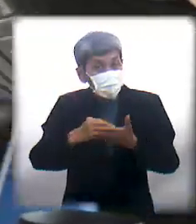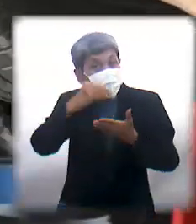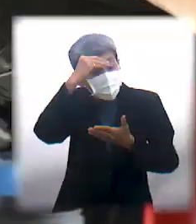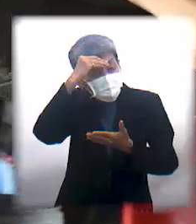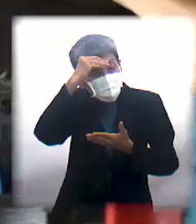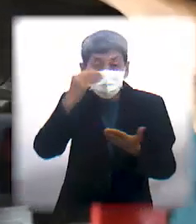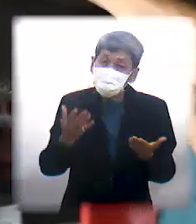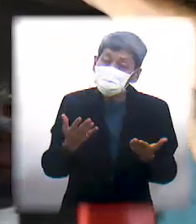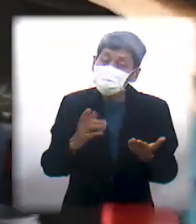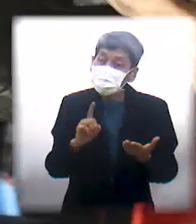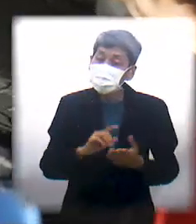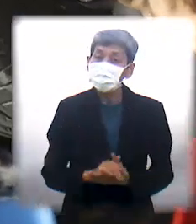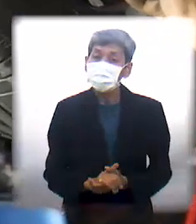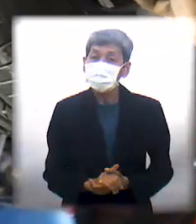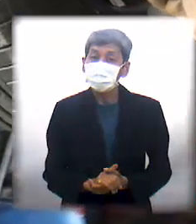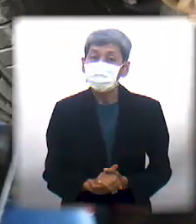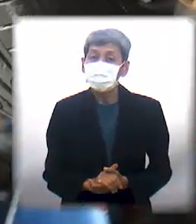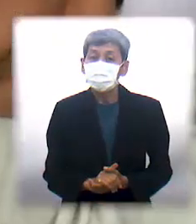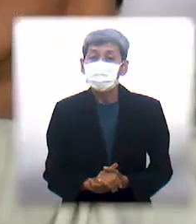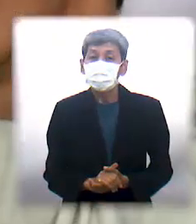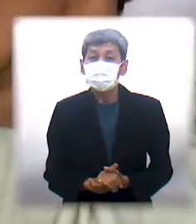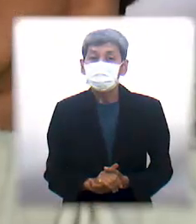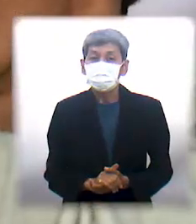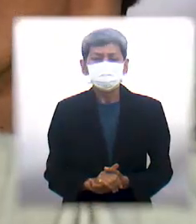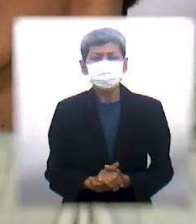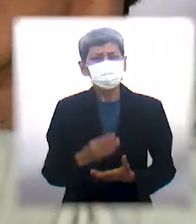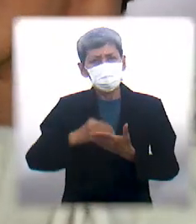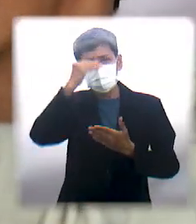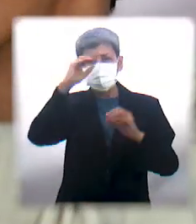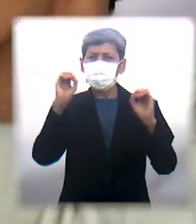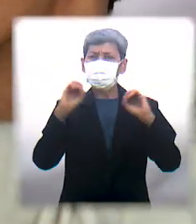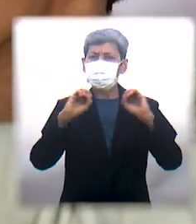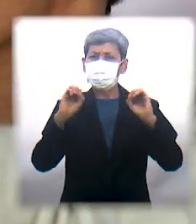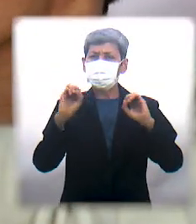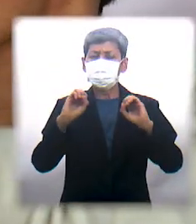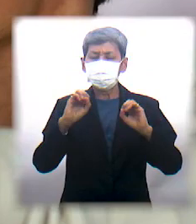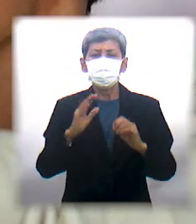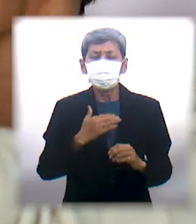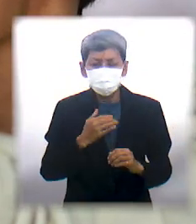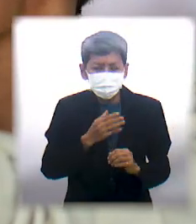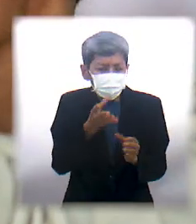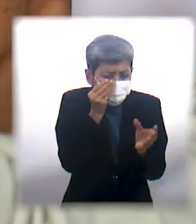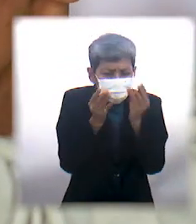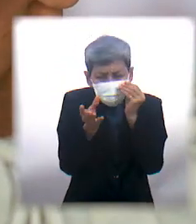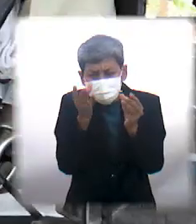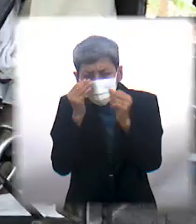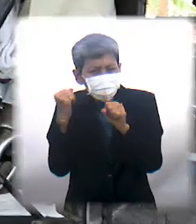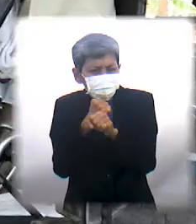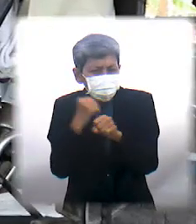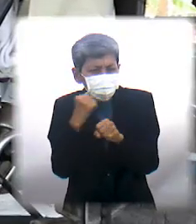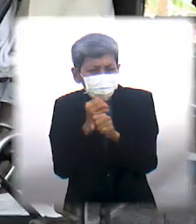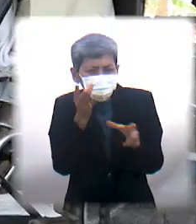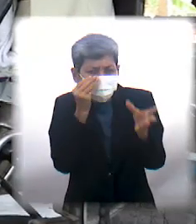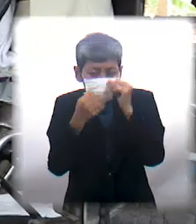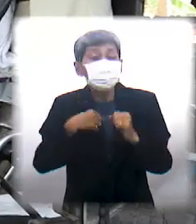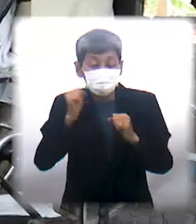พี่เรียนมาหรือว่ายังไง ไม่ได้เรียนครับก็ใช้ประสบการณ์นี่แหละครับ ประสบการ